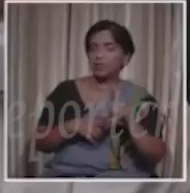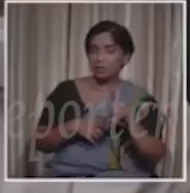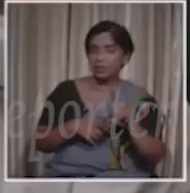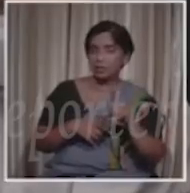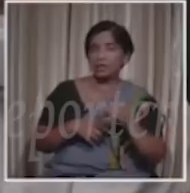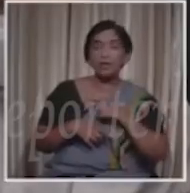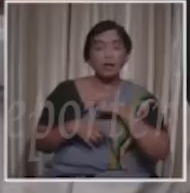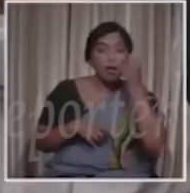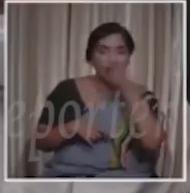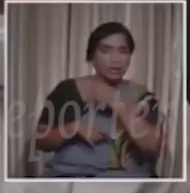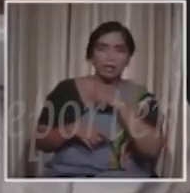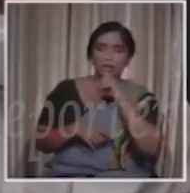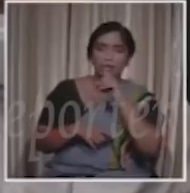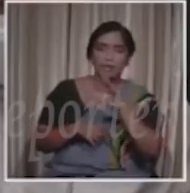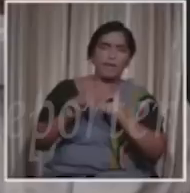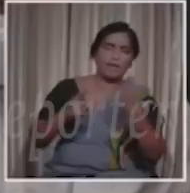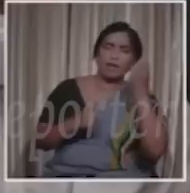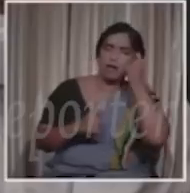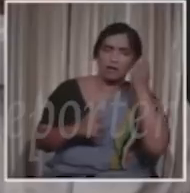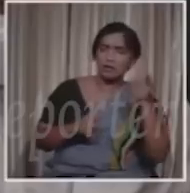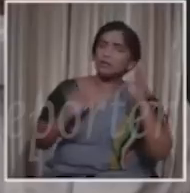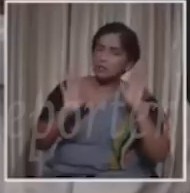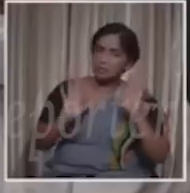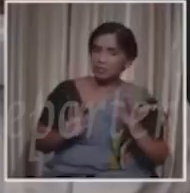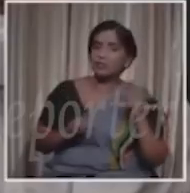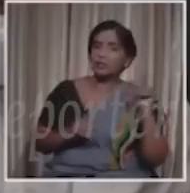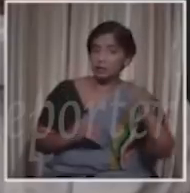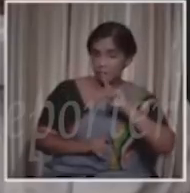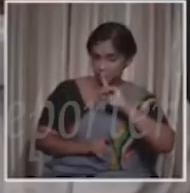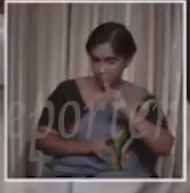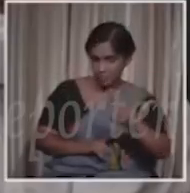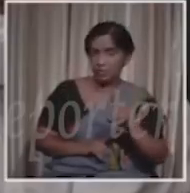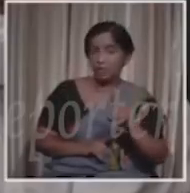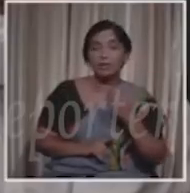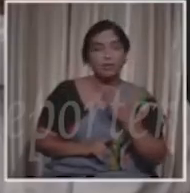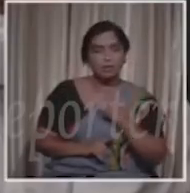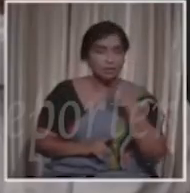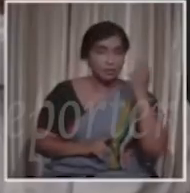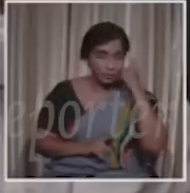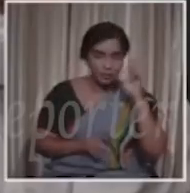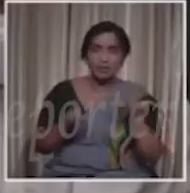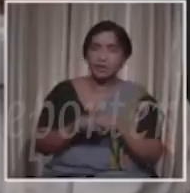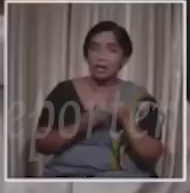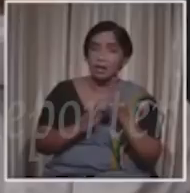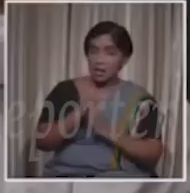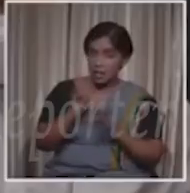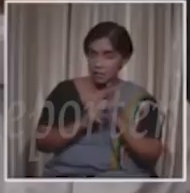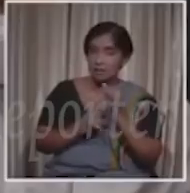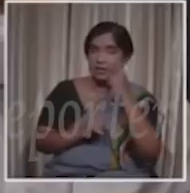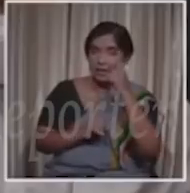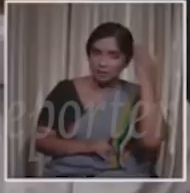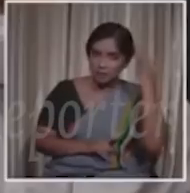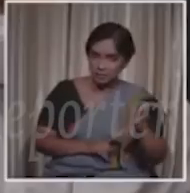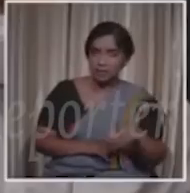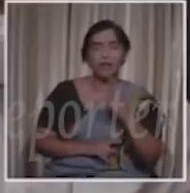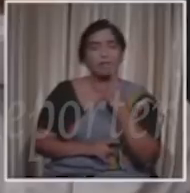මන්තුමාම ඊයේ ප්‍රකාශ කළා තියෙනවා ඒ 6 වෙනිදා එක වෙනස් කරේ මම එකද එක එකඟ වුණ මං කතා කරපු යෝජනාව නෙමෙයි මේ